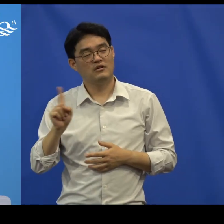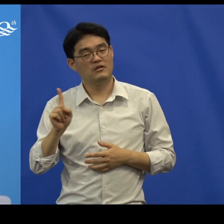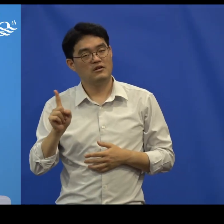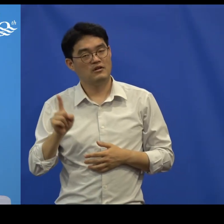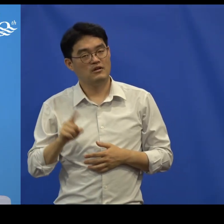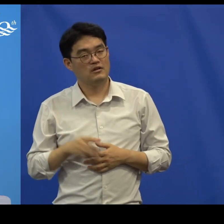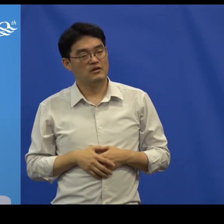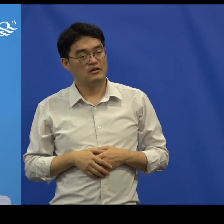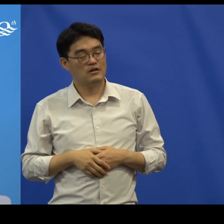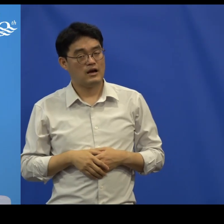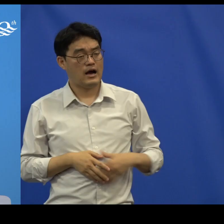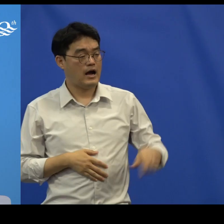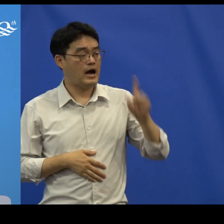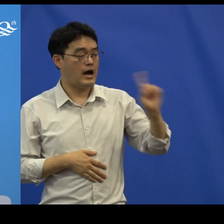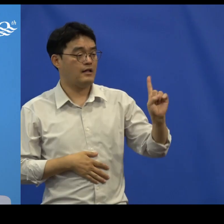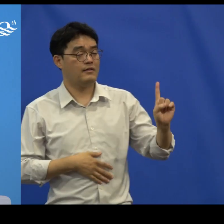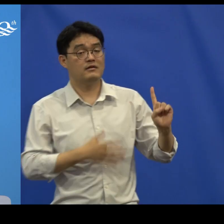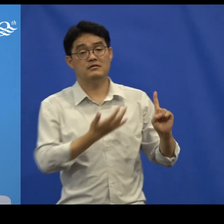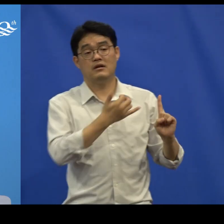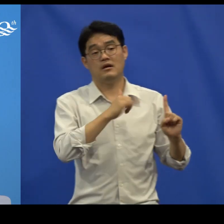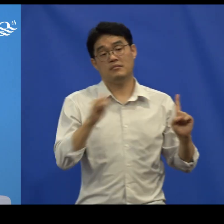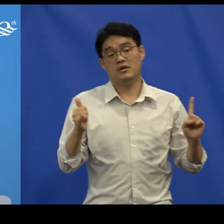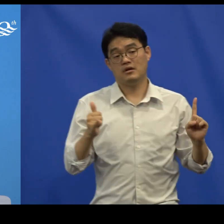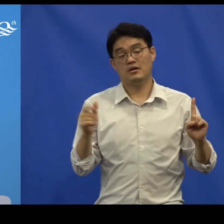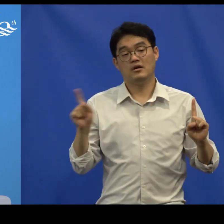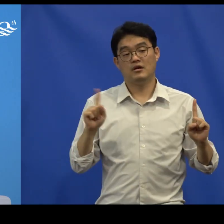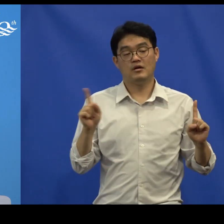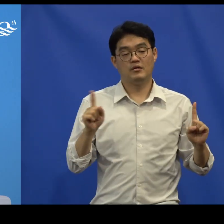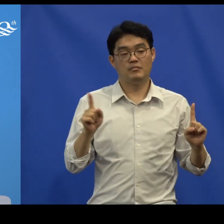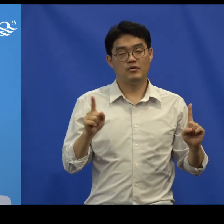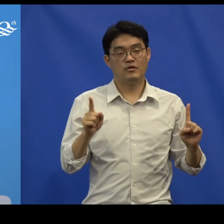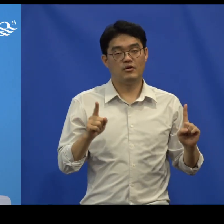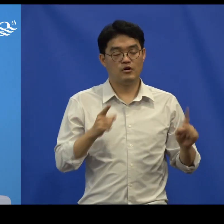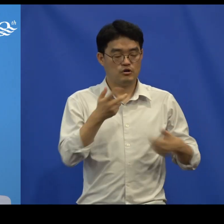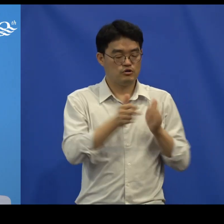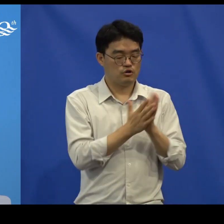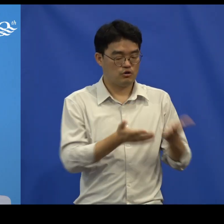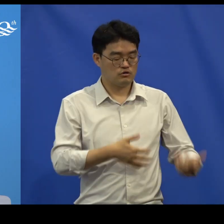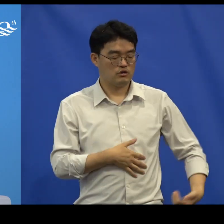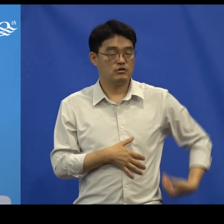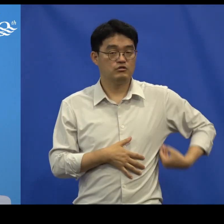한 사람이 성직자 옷을 입고 성경책을 들고